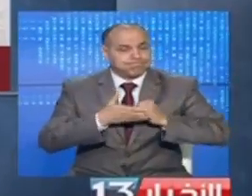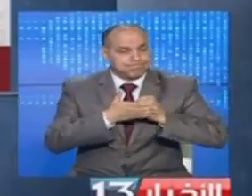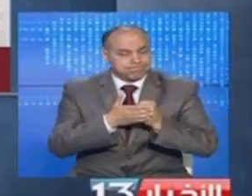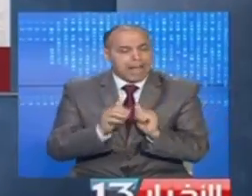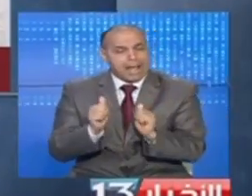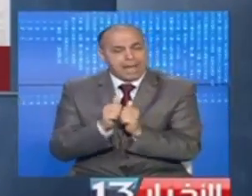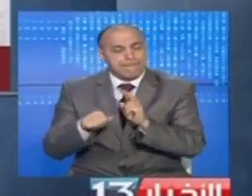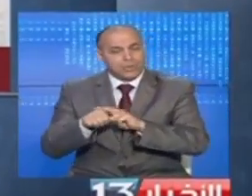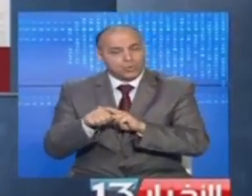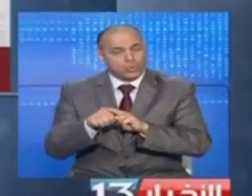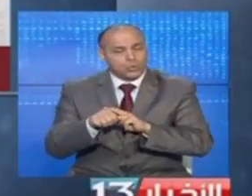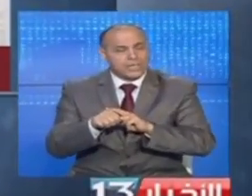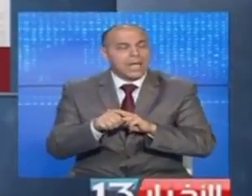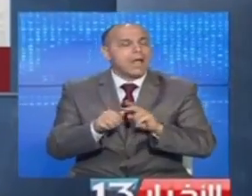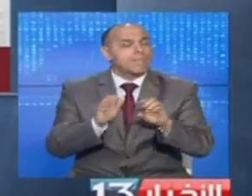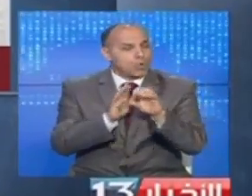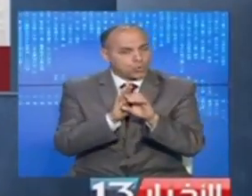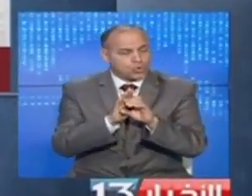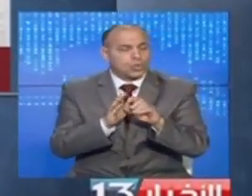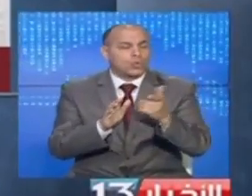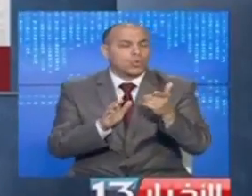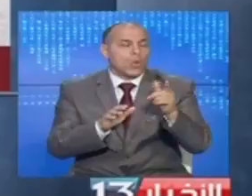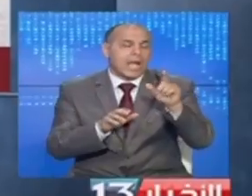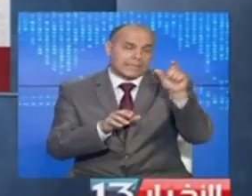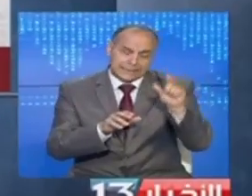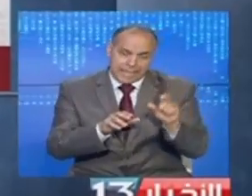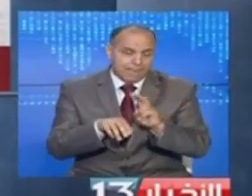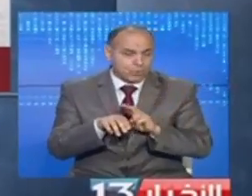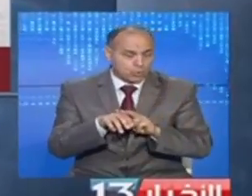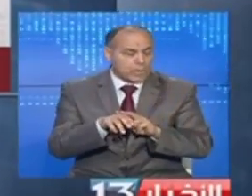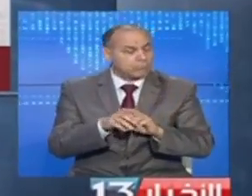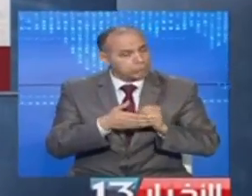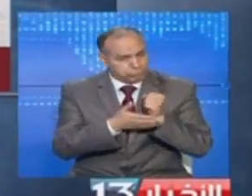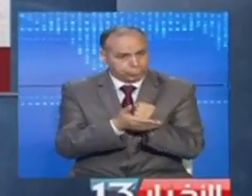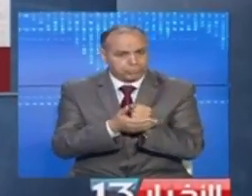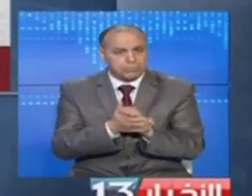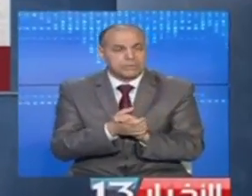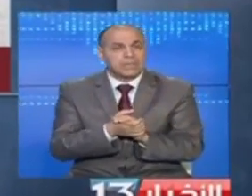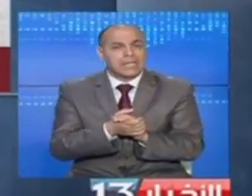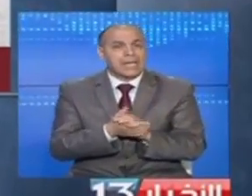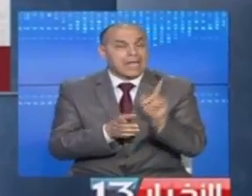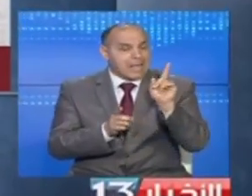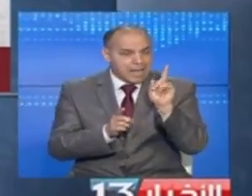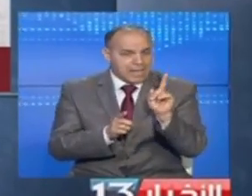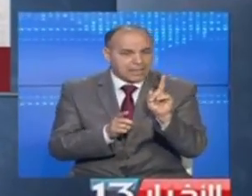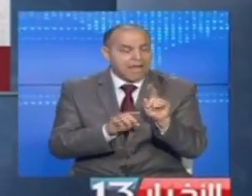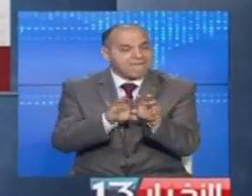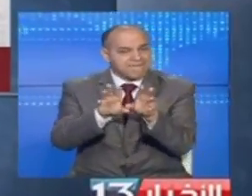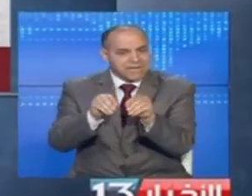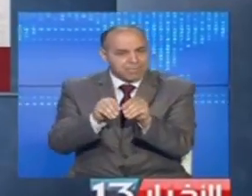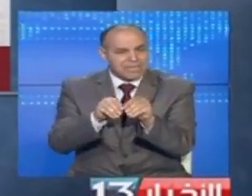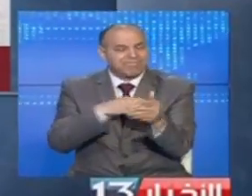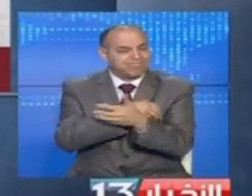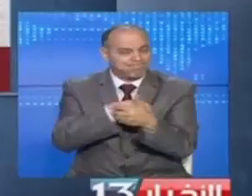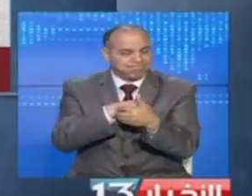السلطه الرسميه التونسيه والسلطه المحليه ايضا الايطاليه، وفي ذلك خاصه في العائلات